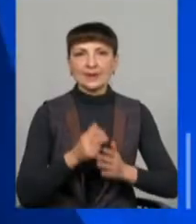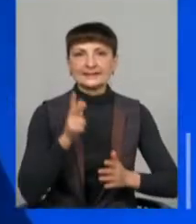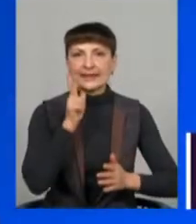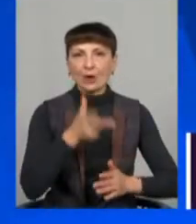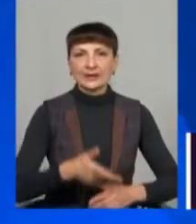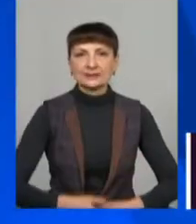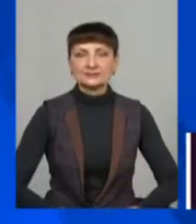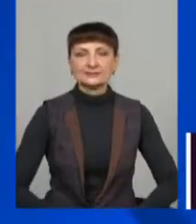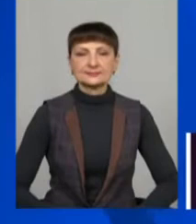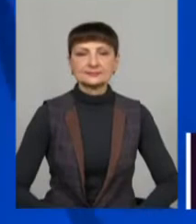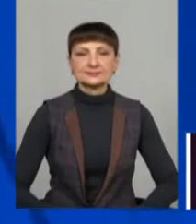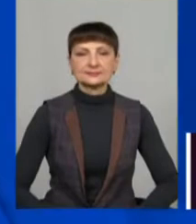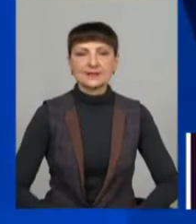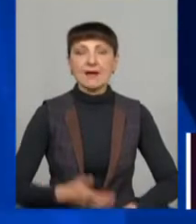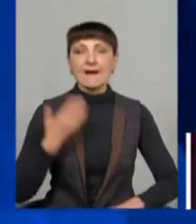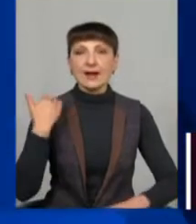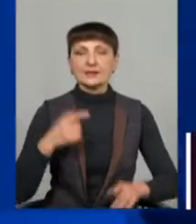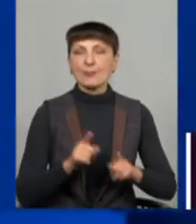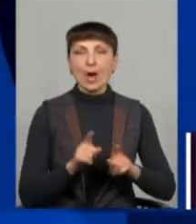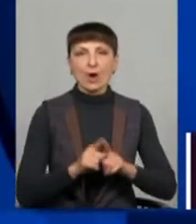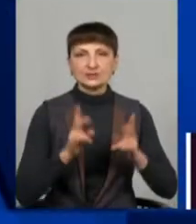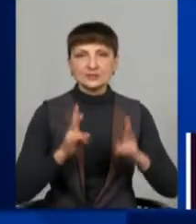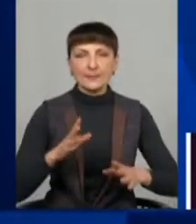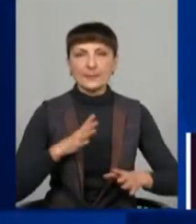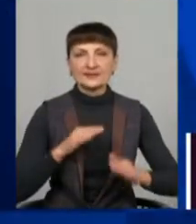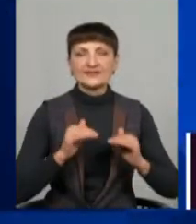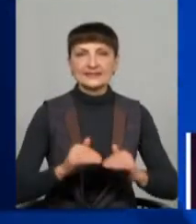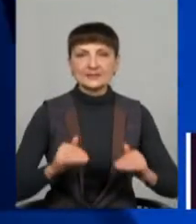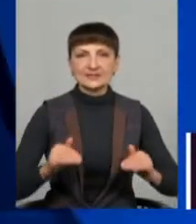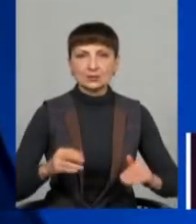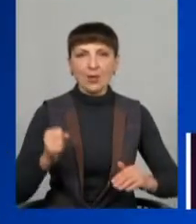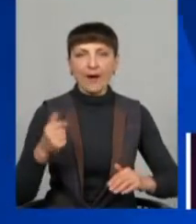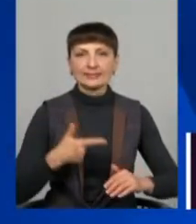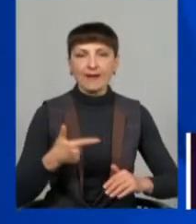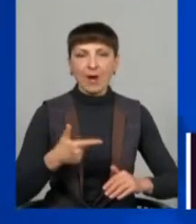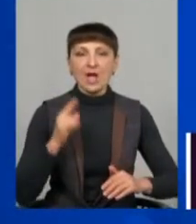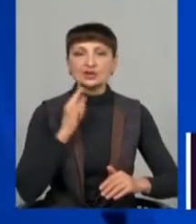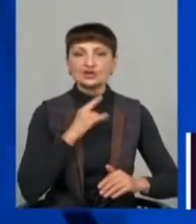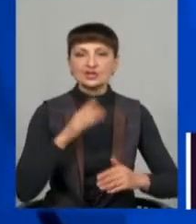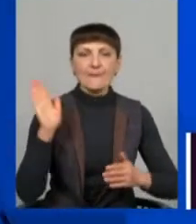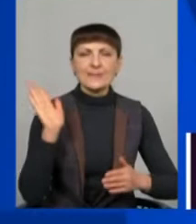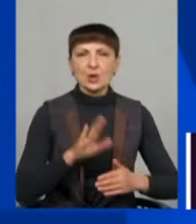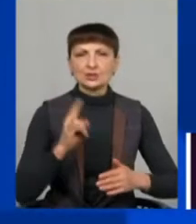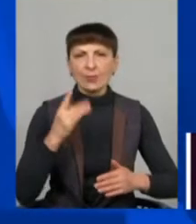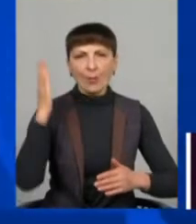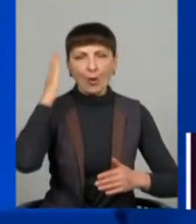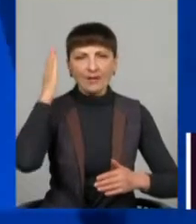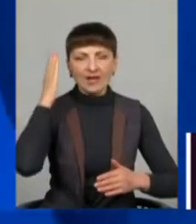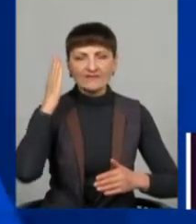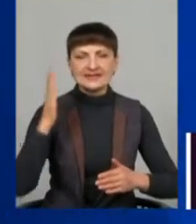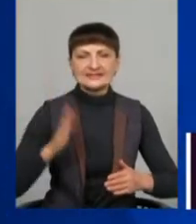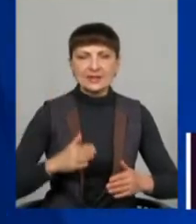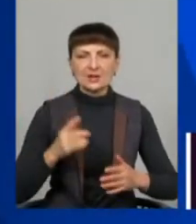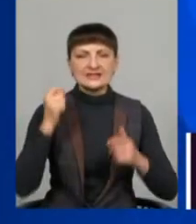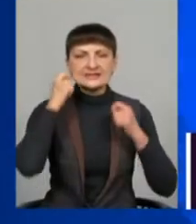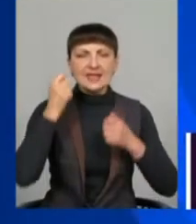3 лет. Ранее похожий инцидент случился в детском саду Атырау. На видео женщина бьет ребенка по голове, телу, тянет